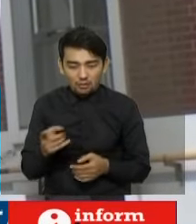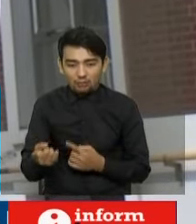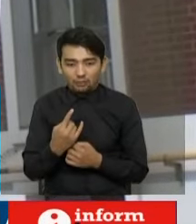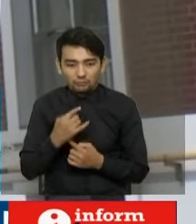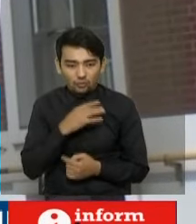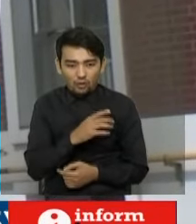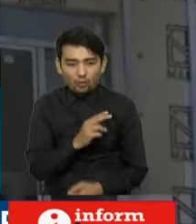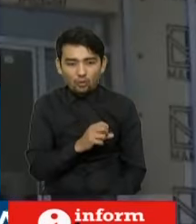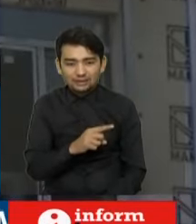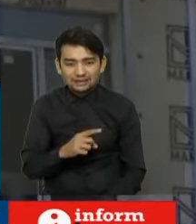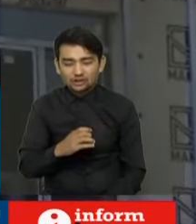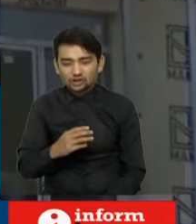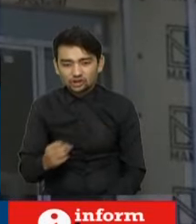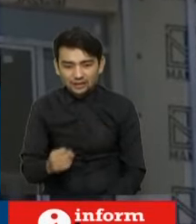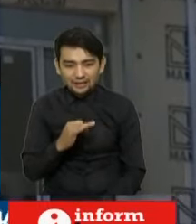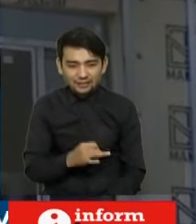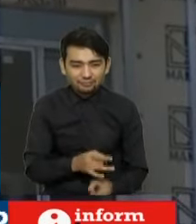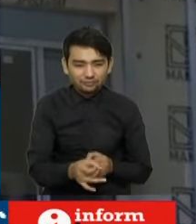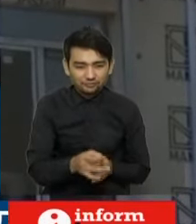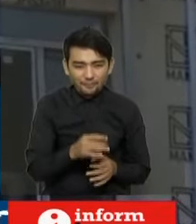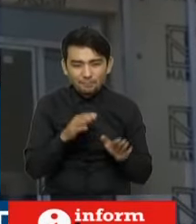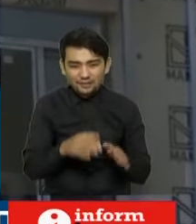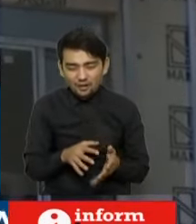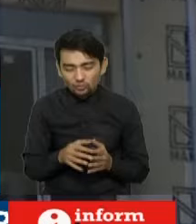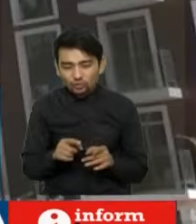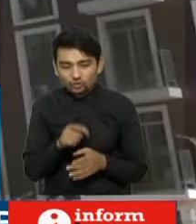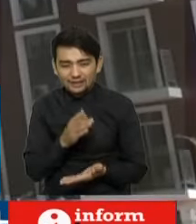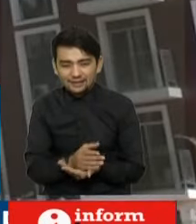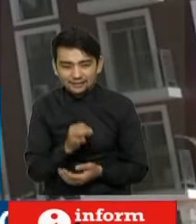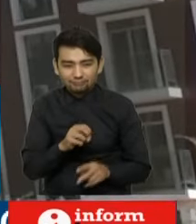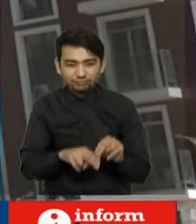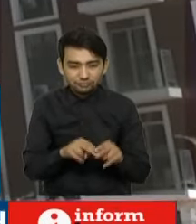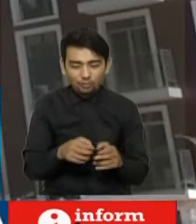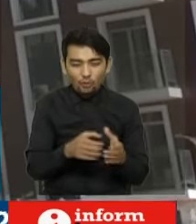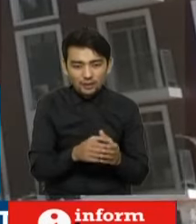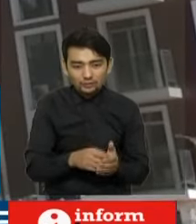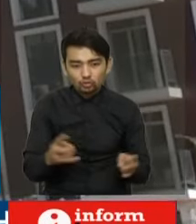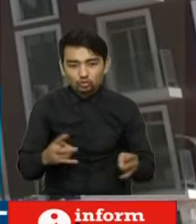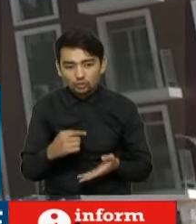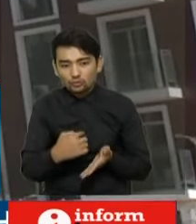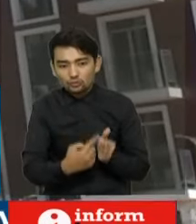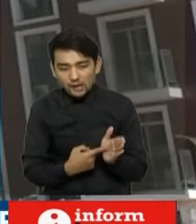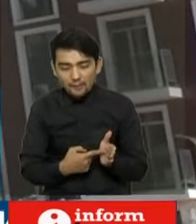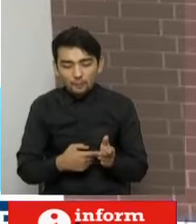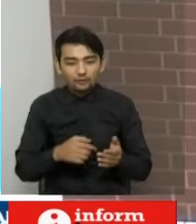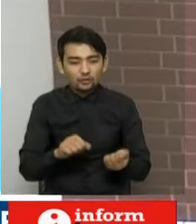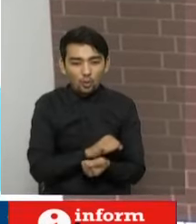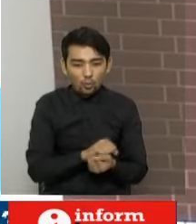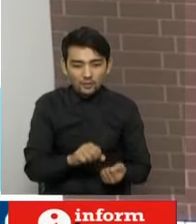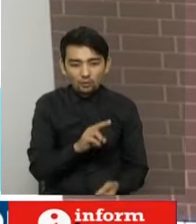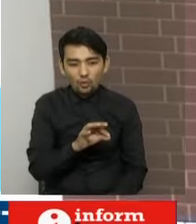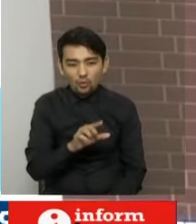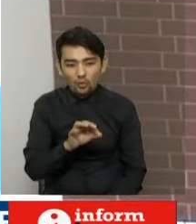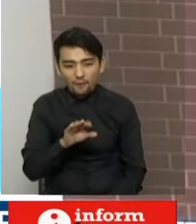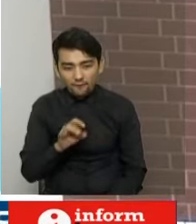пригороде Коши, но риски все же есть. Эксперты рекомендуют требовать у застройщика договор долевого участия, утвержденный Министерством